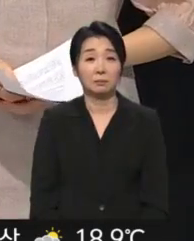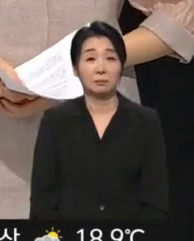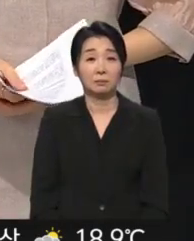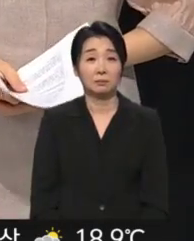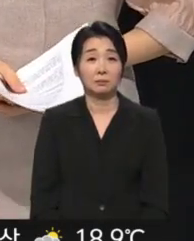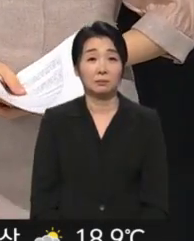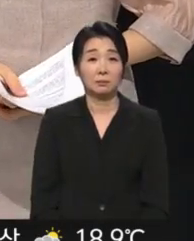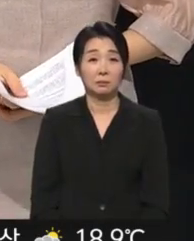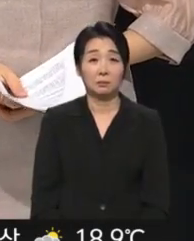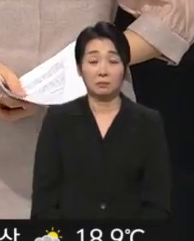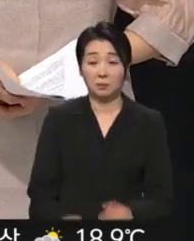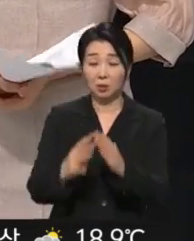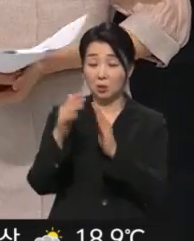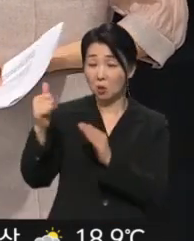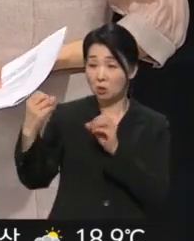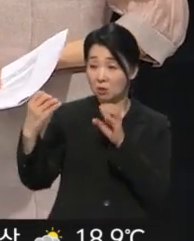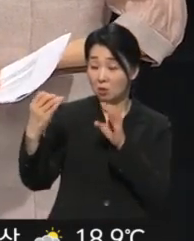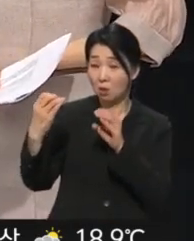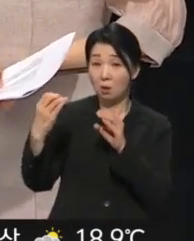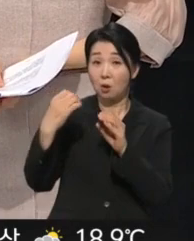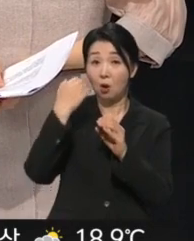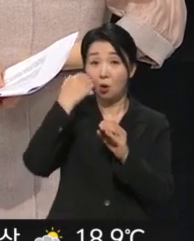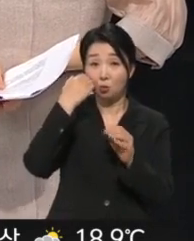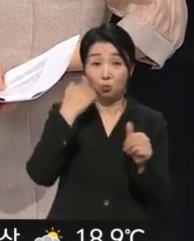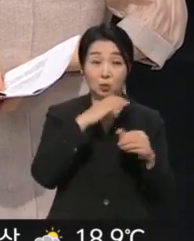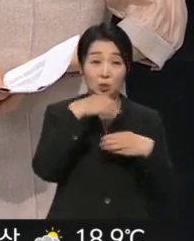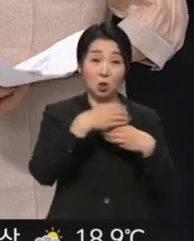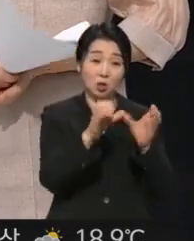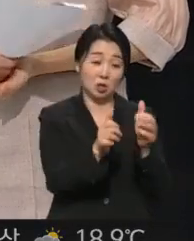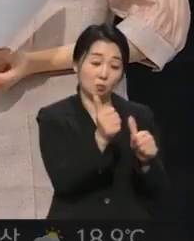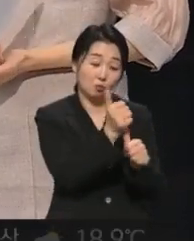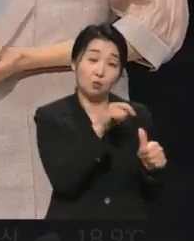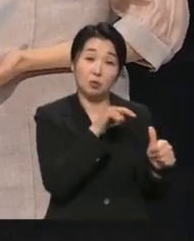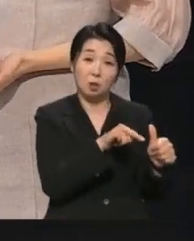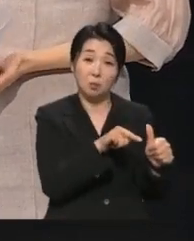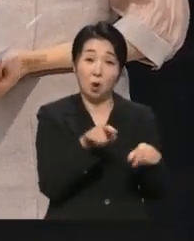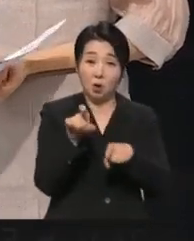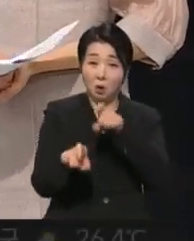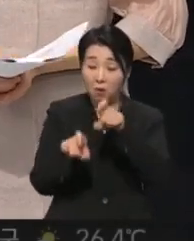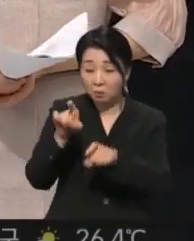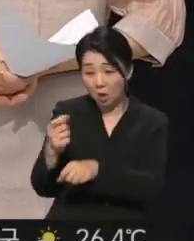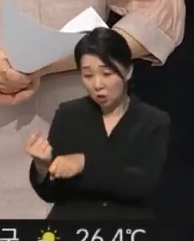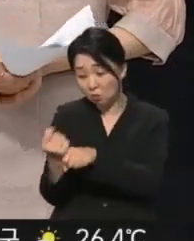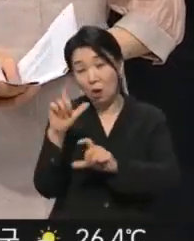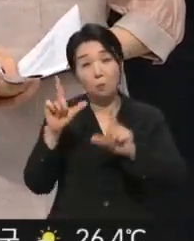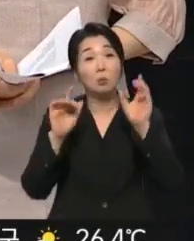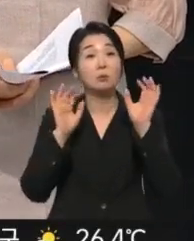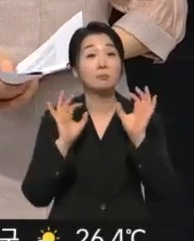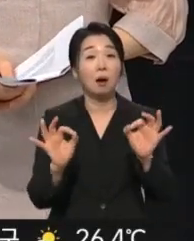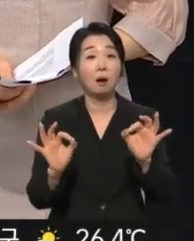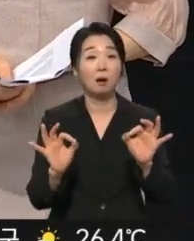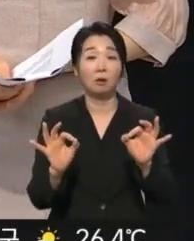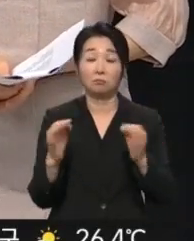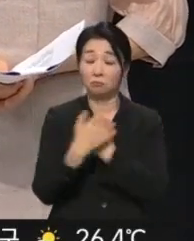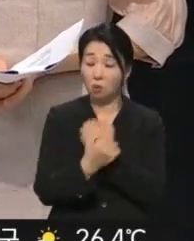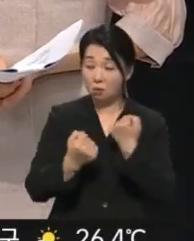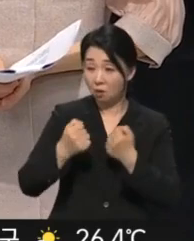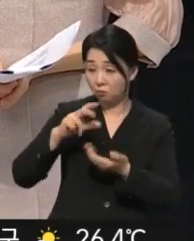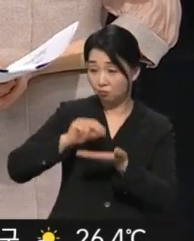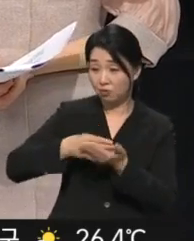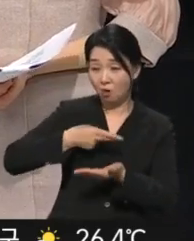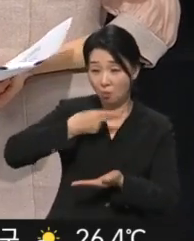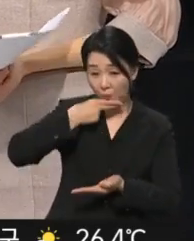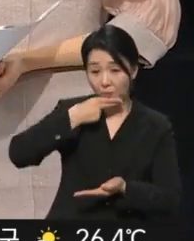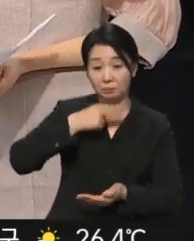당시 전 씨와 대화를 나눈 임한솔 전 정의당 부대표는 걸음걸이나 스윙하는 모습을 봤을 때 건강 상태는